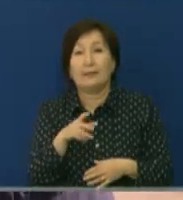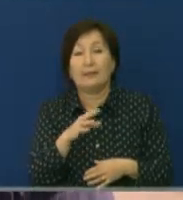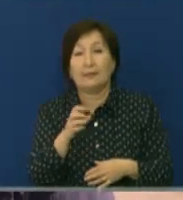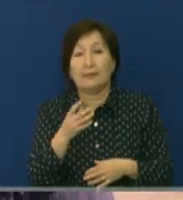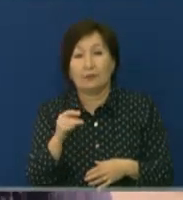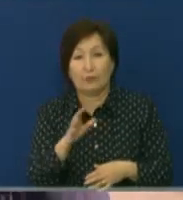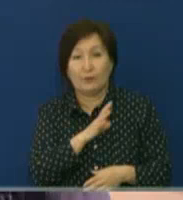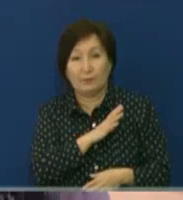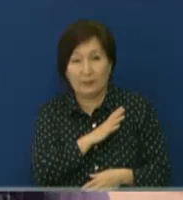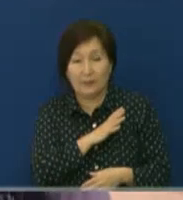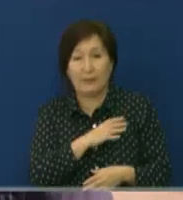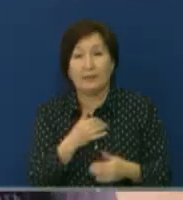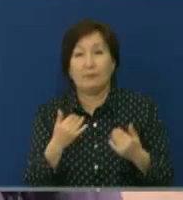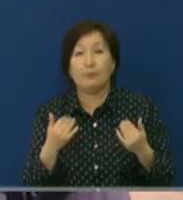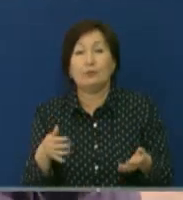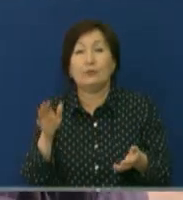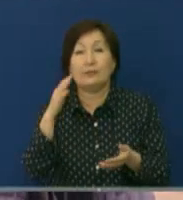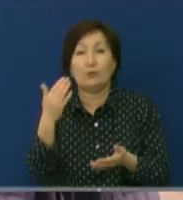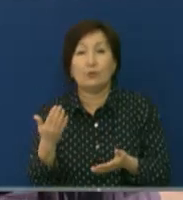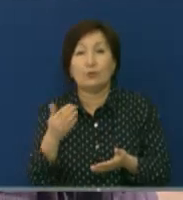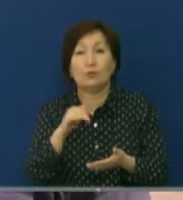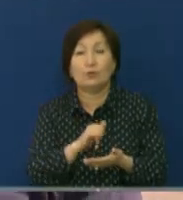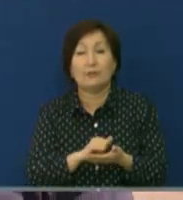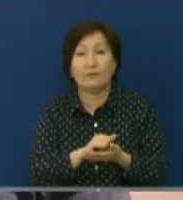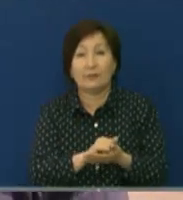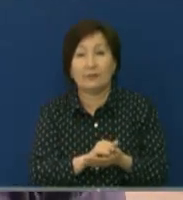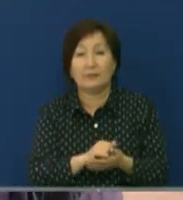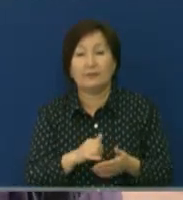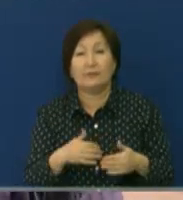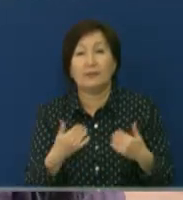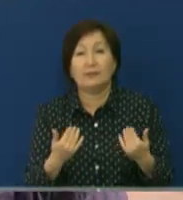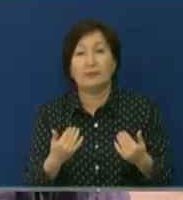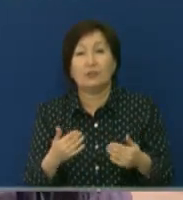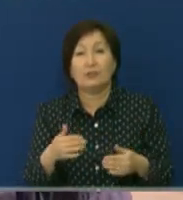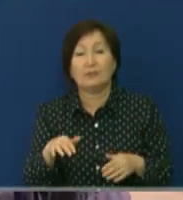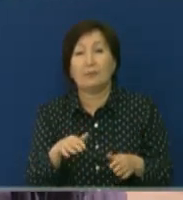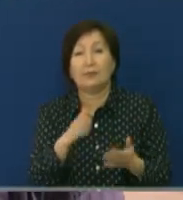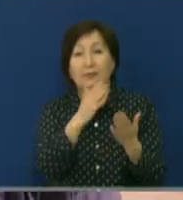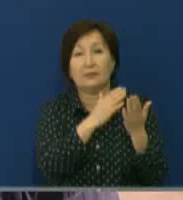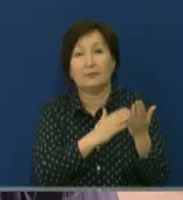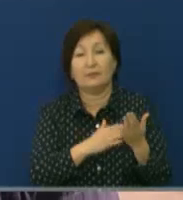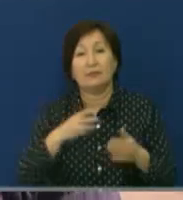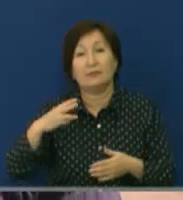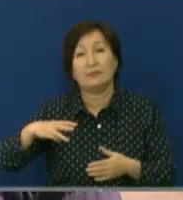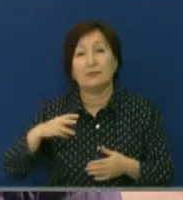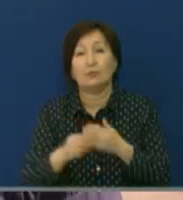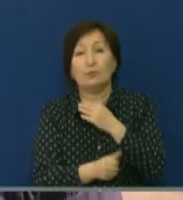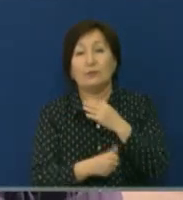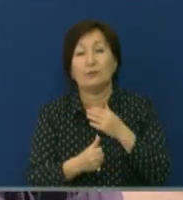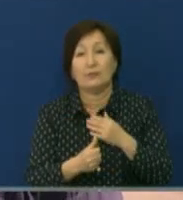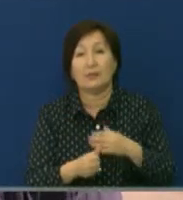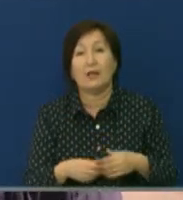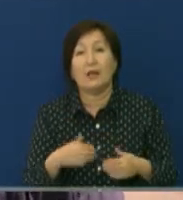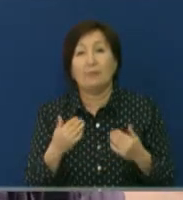будет произведена асфальтирование на данный момент газировка запланирована на 30 городских улицах в порядок таким образом будет проведено около